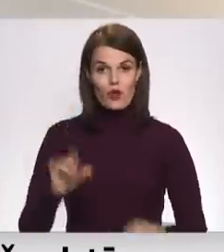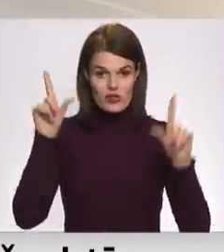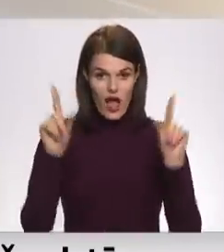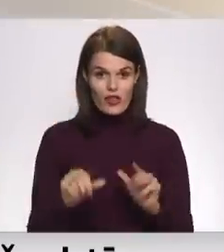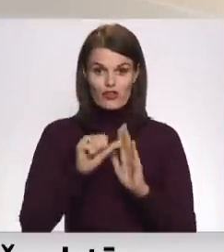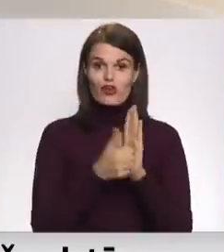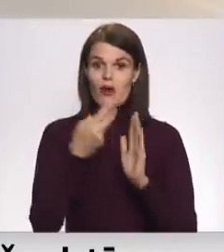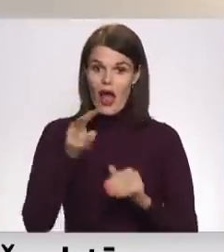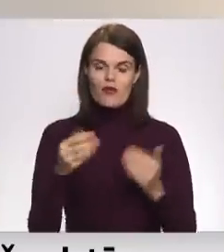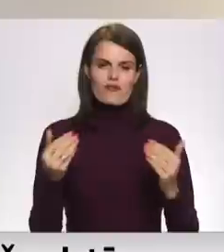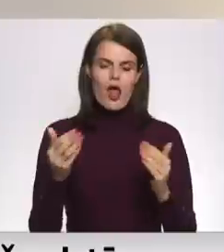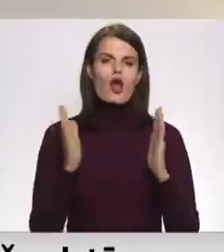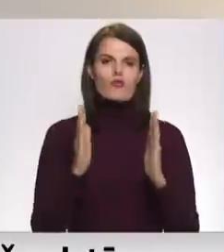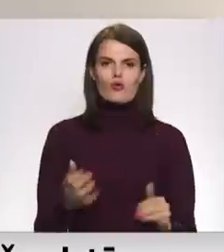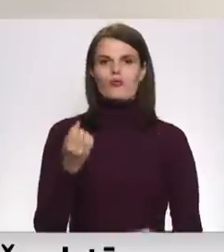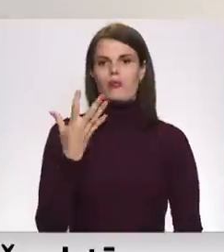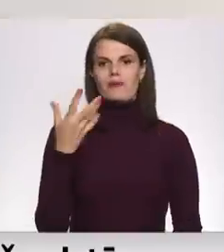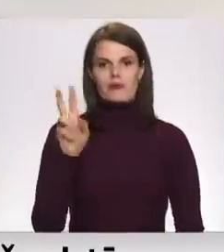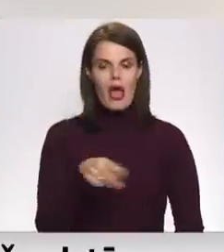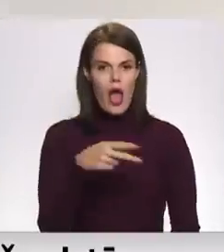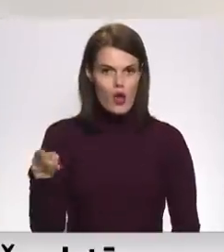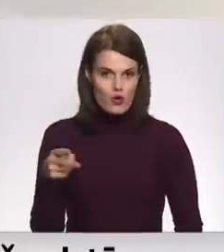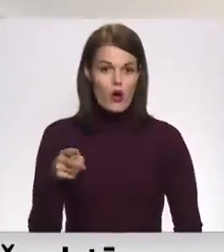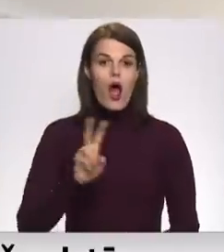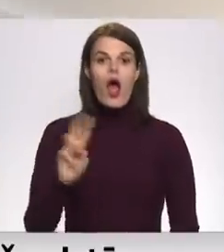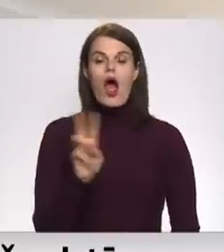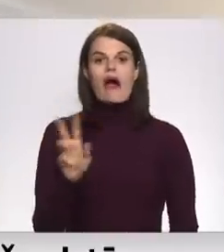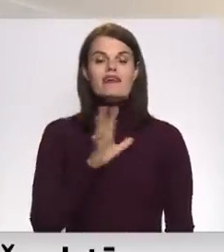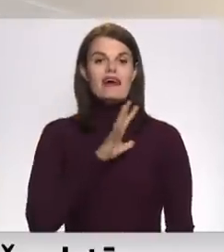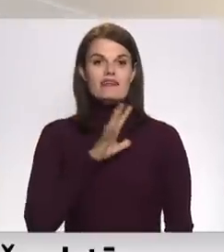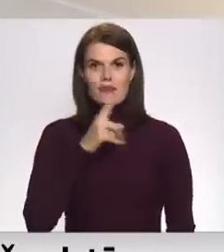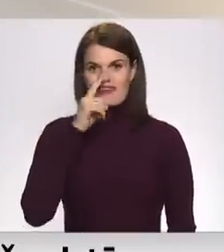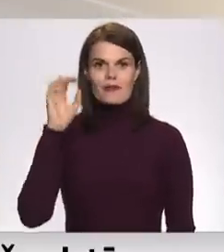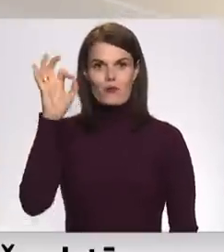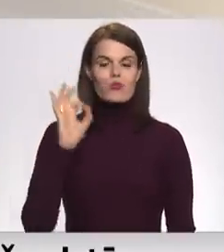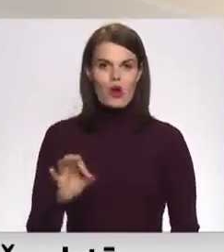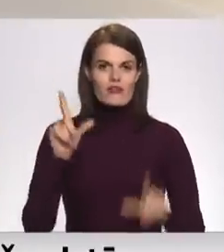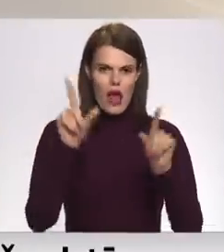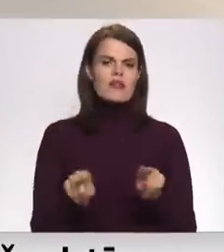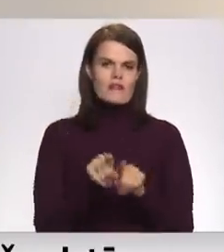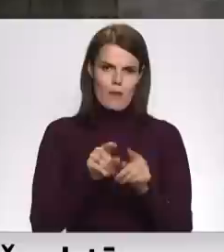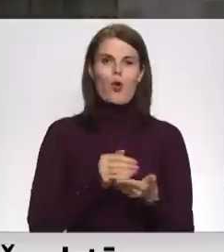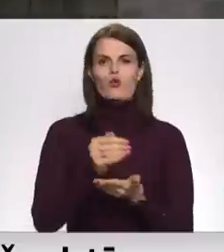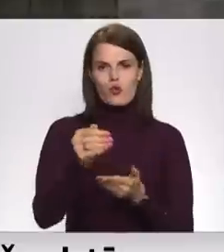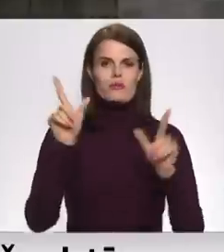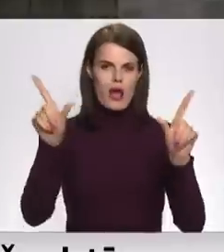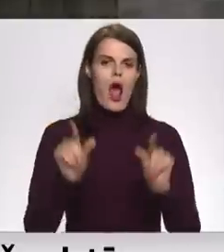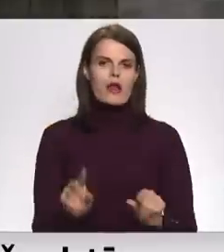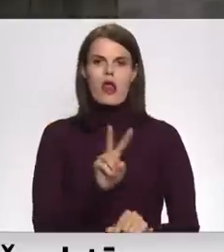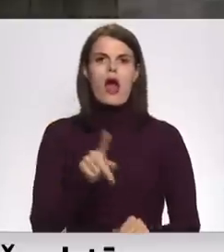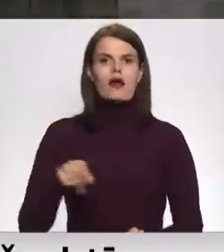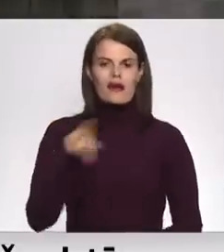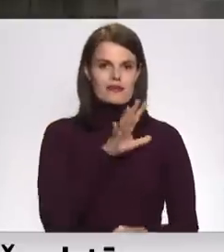16 eiro, tagad tā maksās 15. Bet tie, kuri saņēma līdz šim 100% atlaidu, to arī turpmāk saņems. Ejam uz to, ka